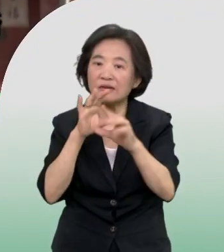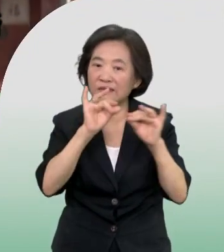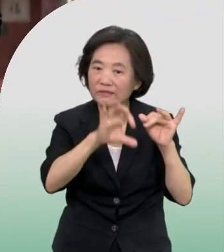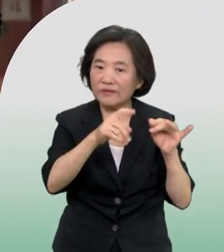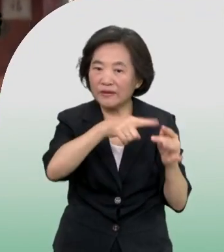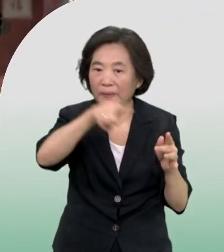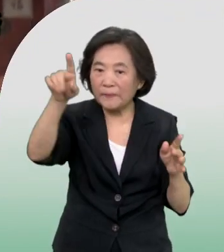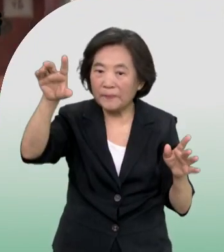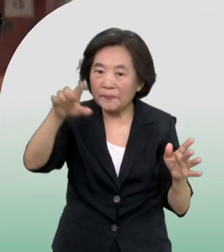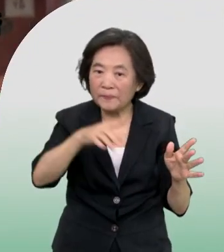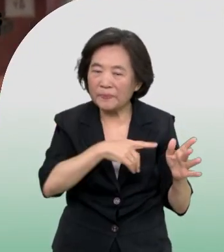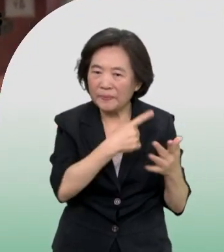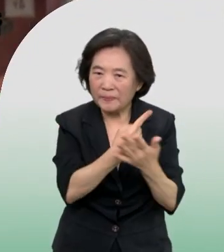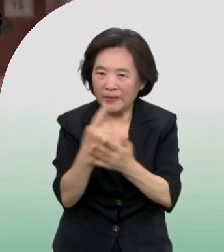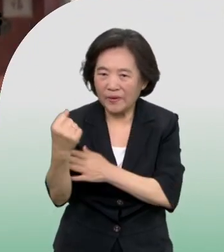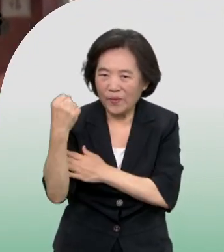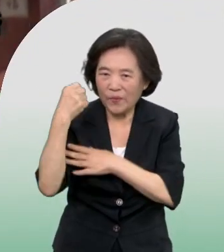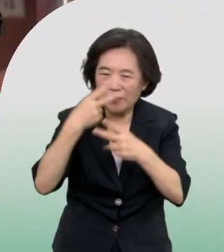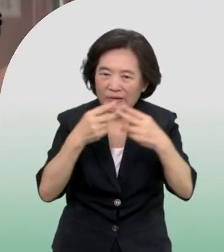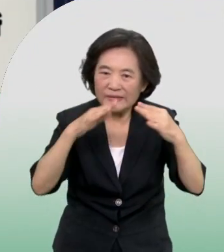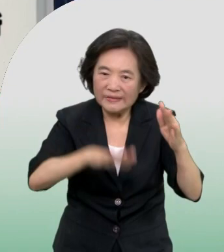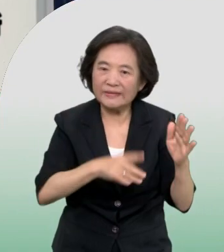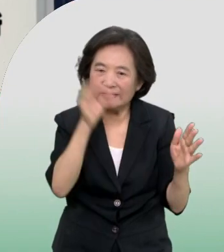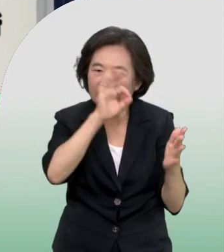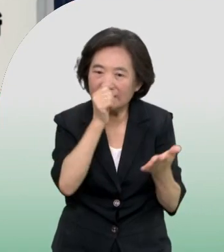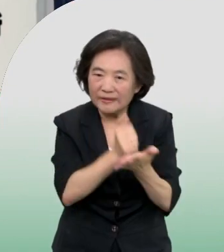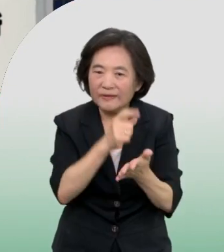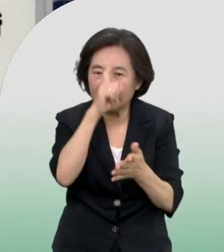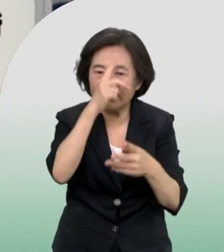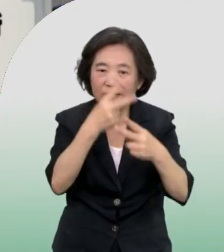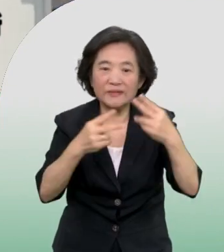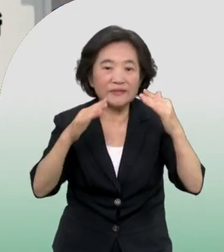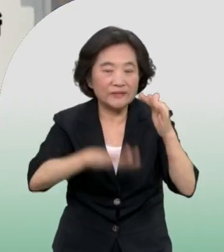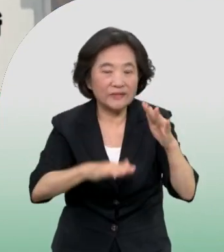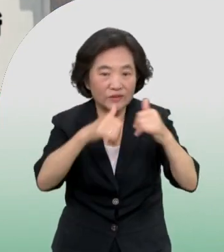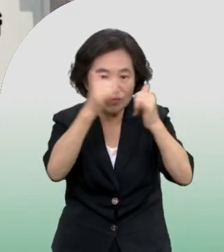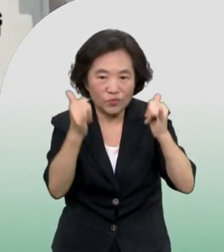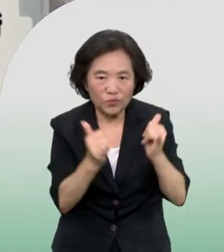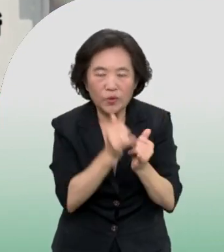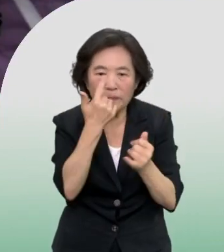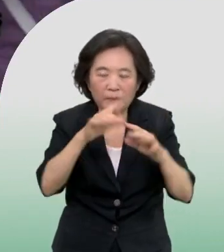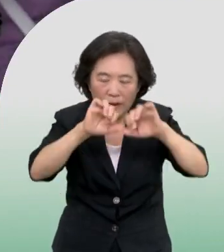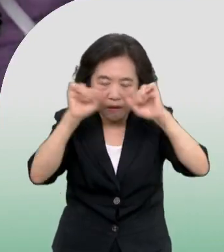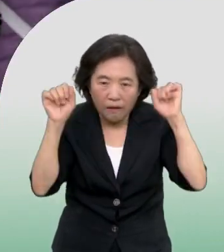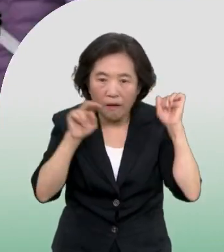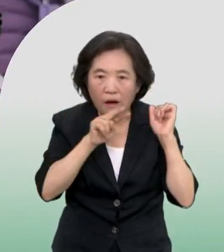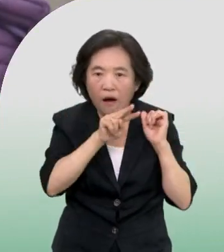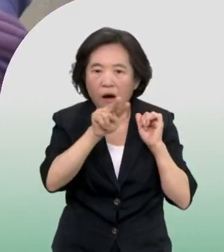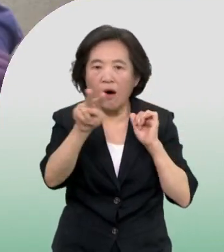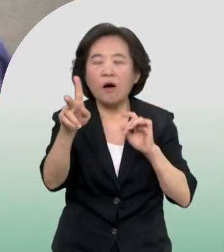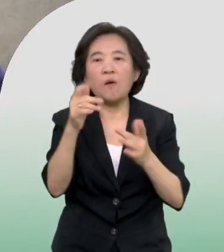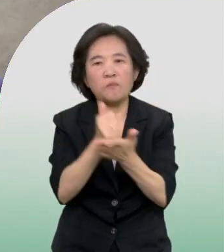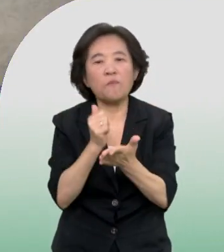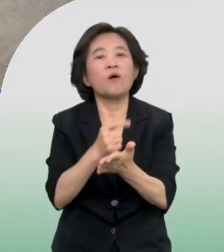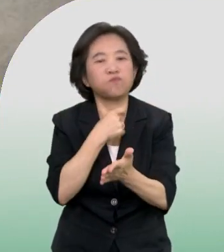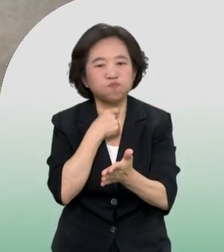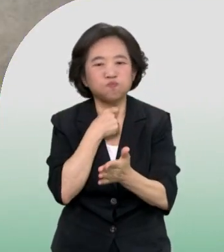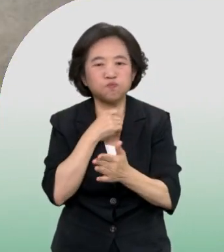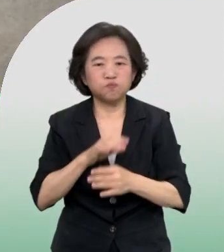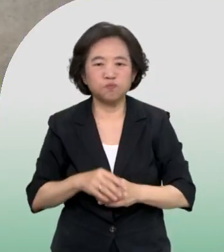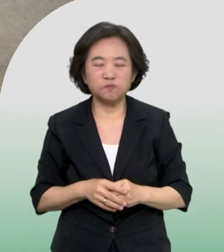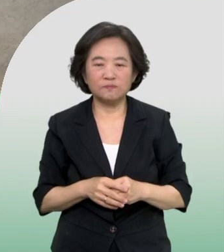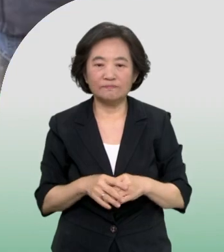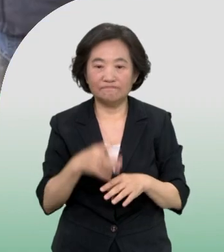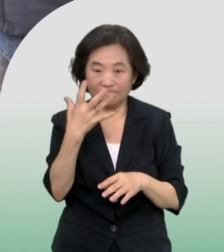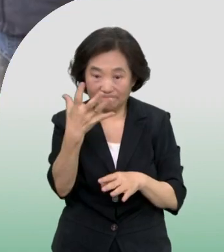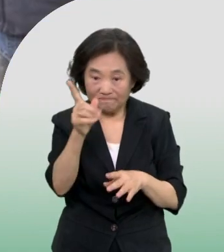大家什么为青春学代。也会学带出去，天天啊，不应看到。 最主要就是文